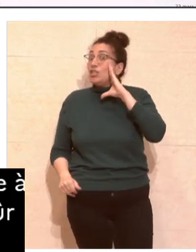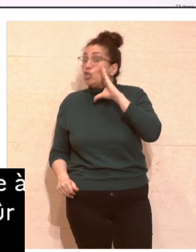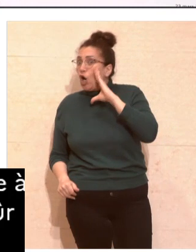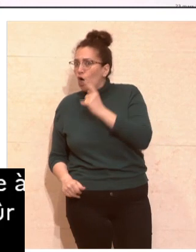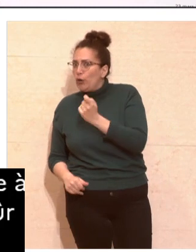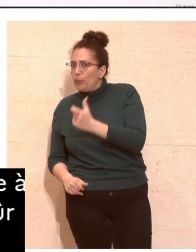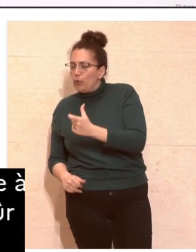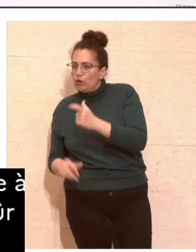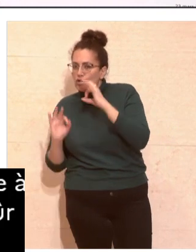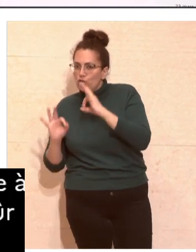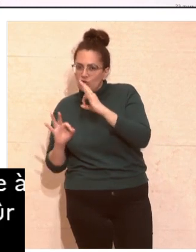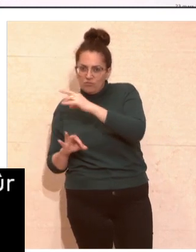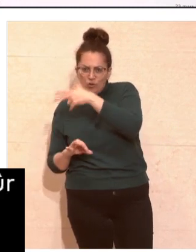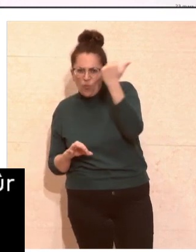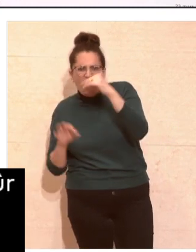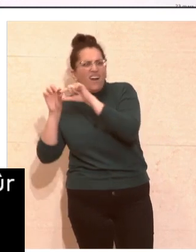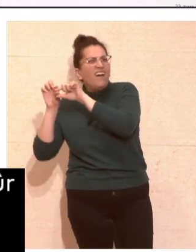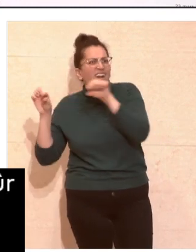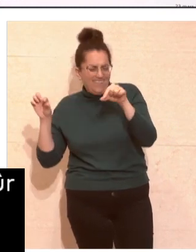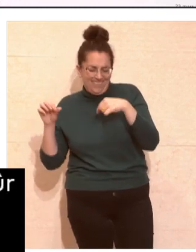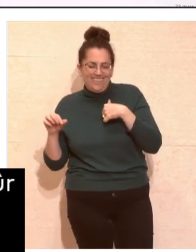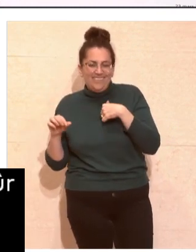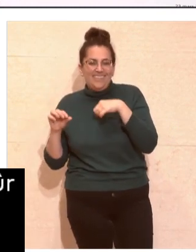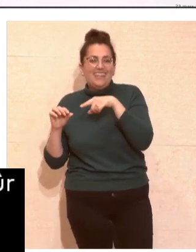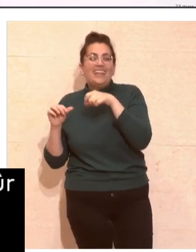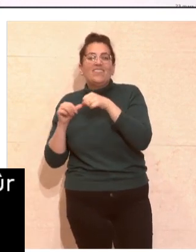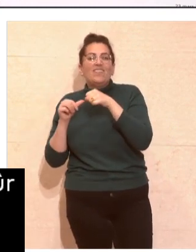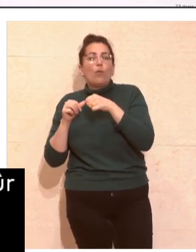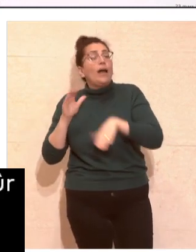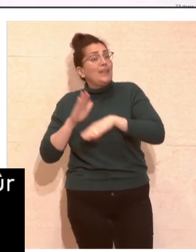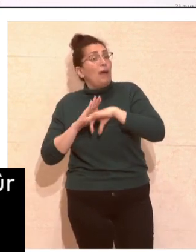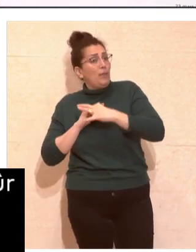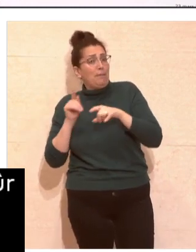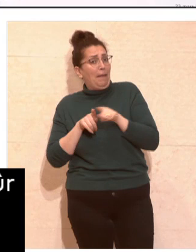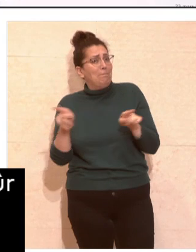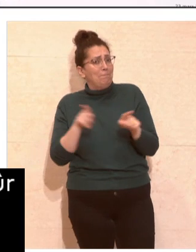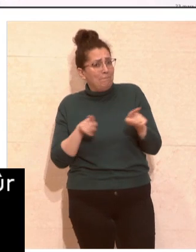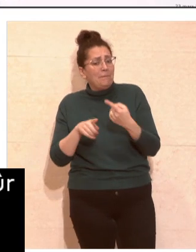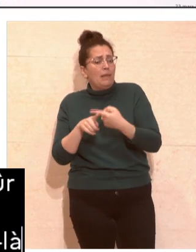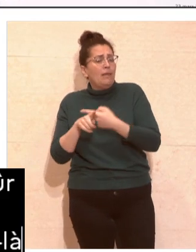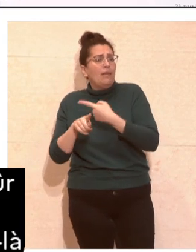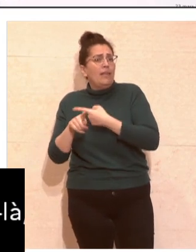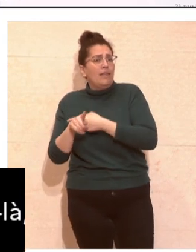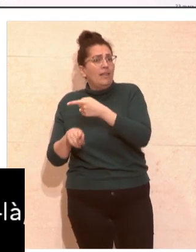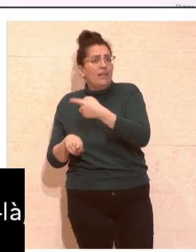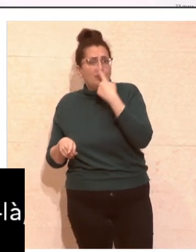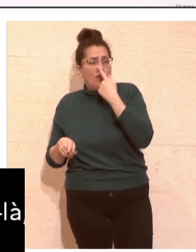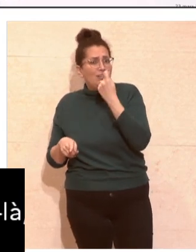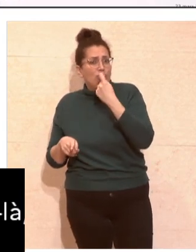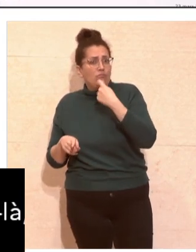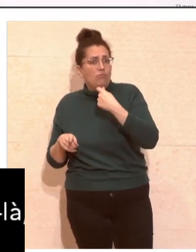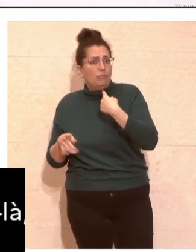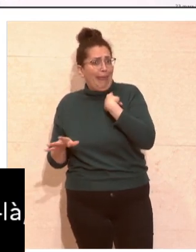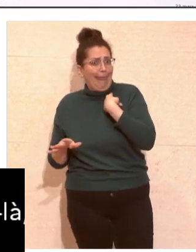courbe noire pleine, vont d'abord faire ces choix-là, et puis ensuite, au fur et à mesure des essais, ils vont dégrader leur performance et perdre de l'argent parce qu'ils vont